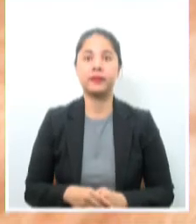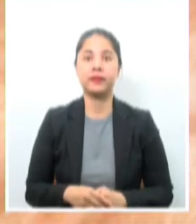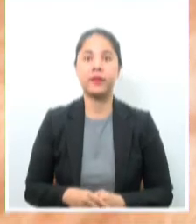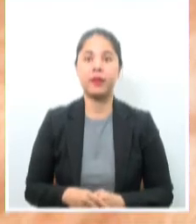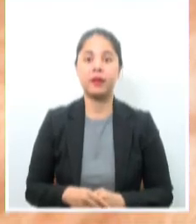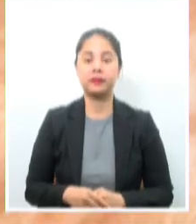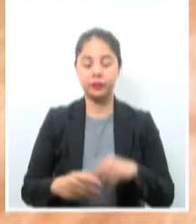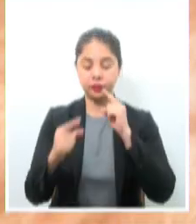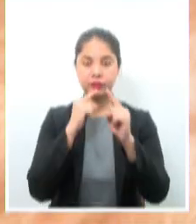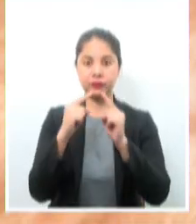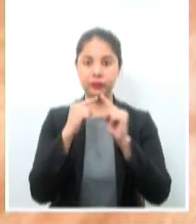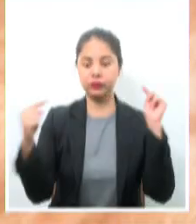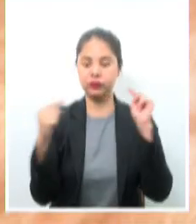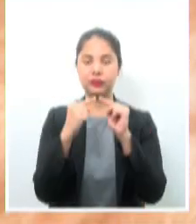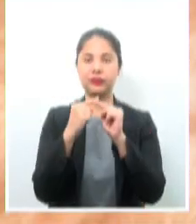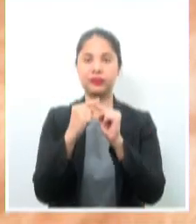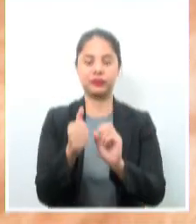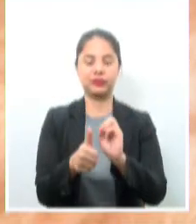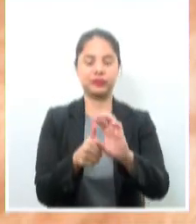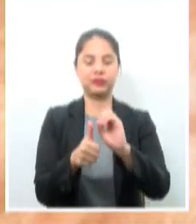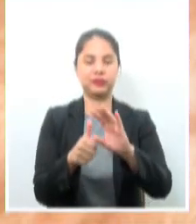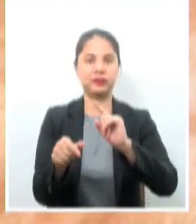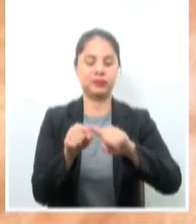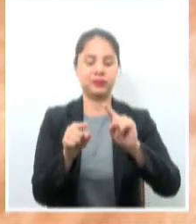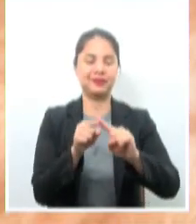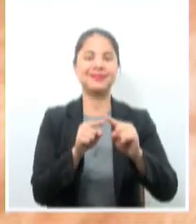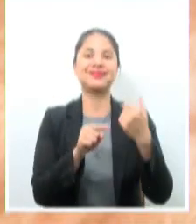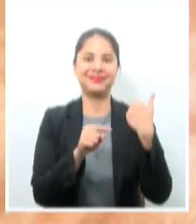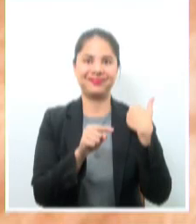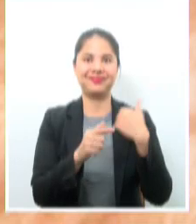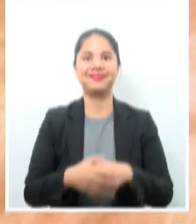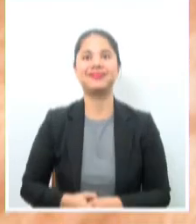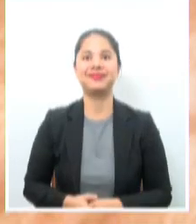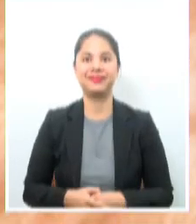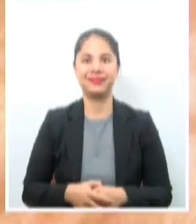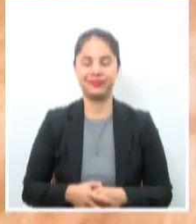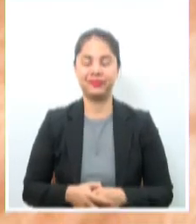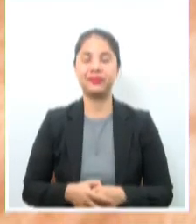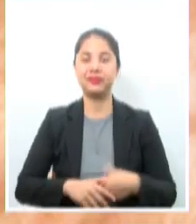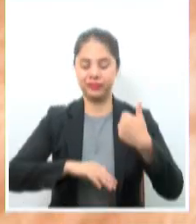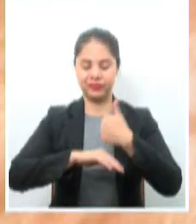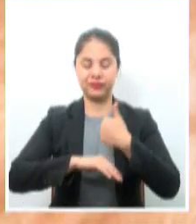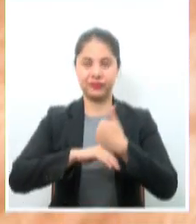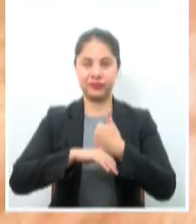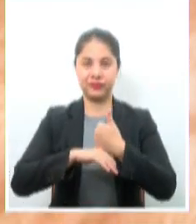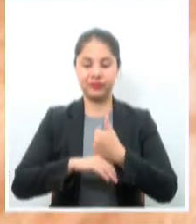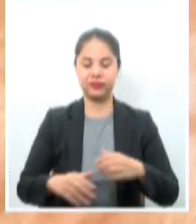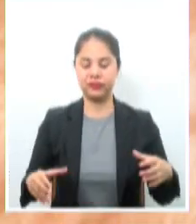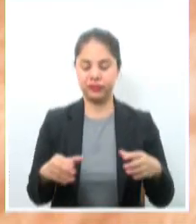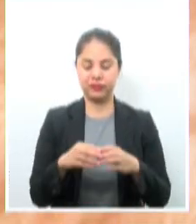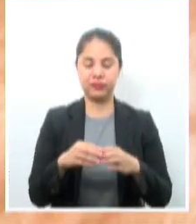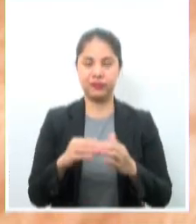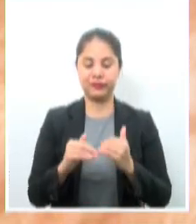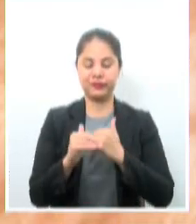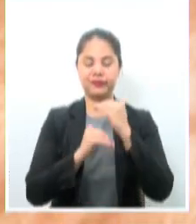ะได้มีการพูดคุยกันค่ะเกี่ยวกับเรื่องของการแนะแนวนะคะวันนี้ค่ะจะมีท่านดร.เกษรินทร์สุวรรณสุนทรค่ะท่านผู้อำนวยการกลุ่มพัฒ